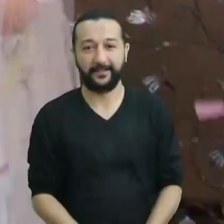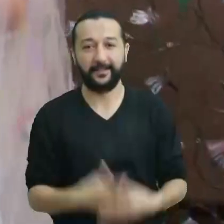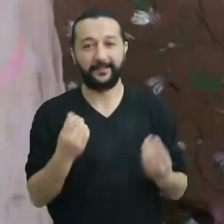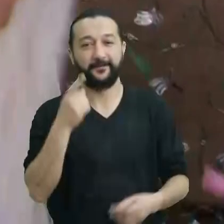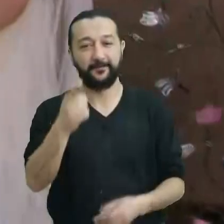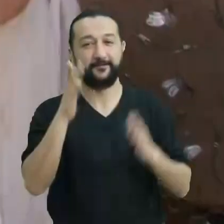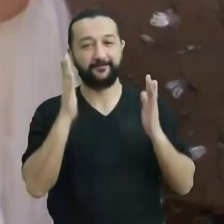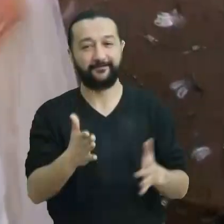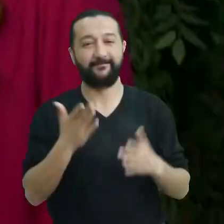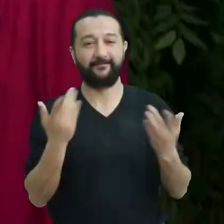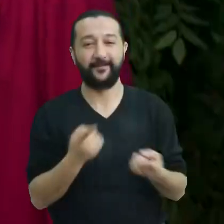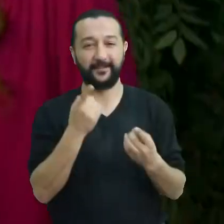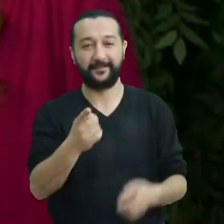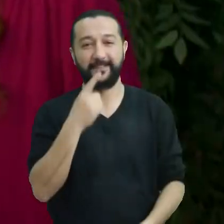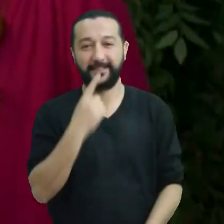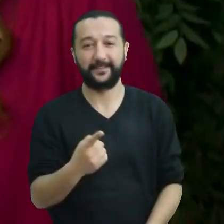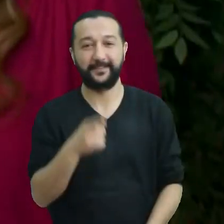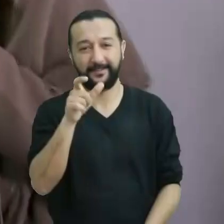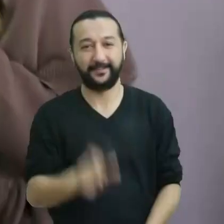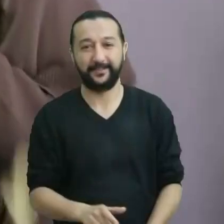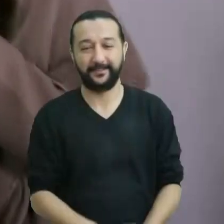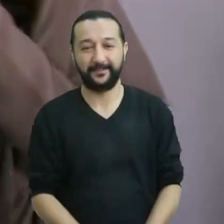Ay ömürsünüz.